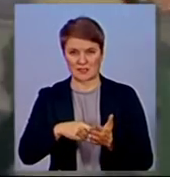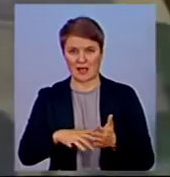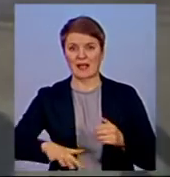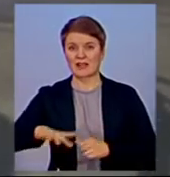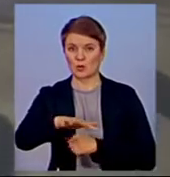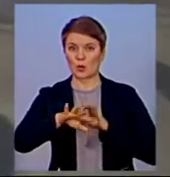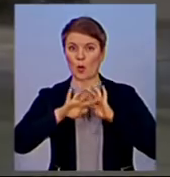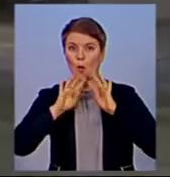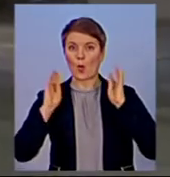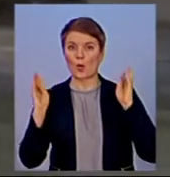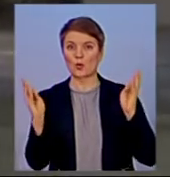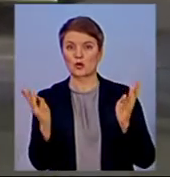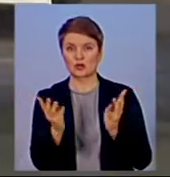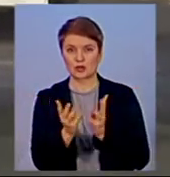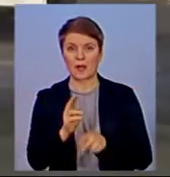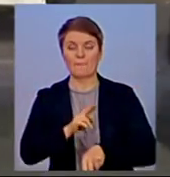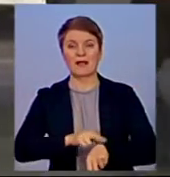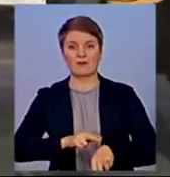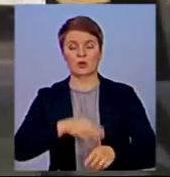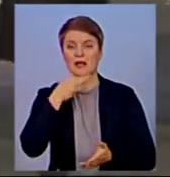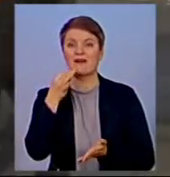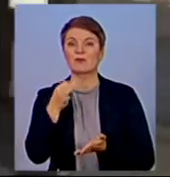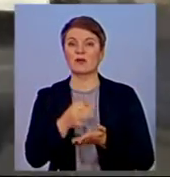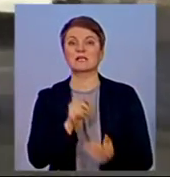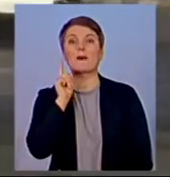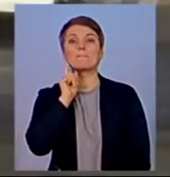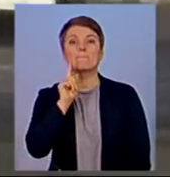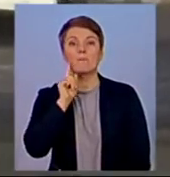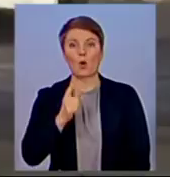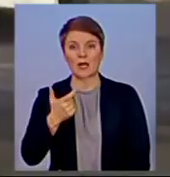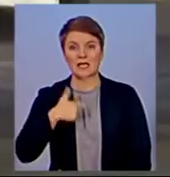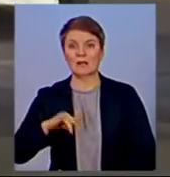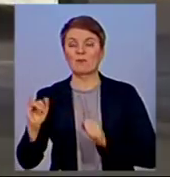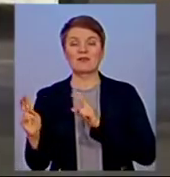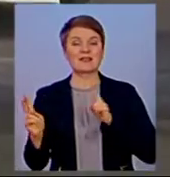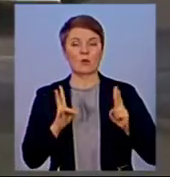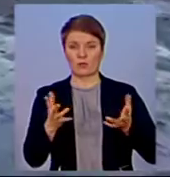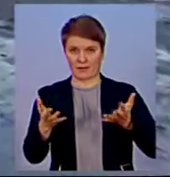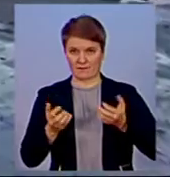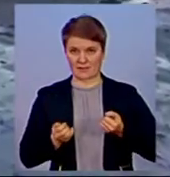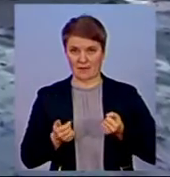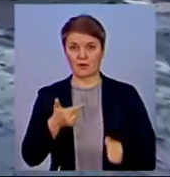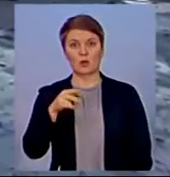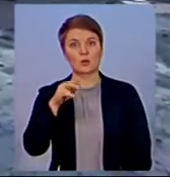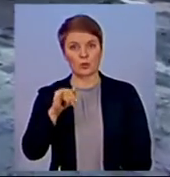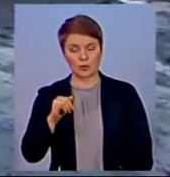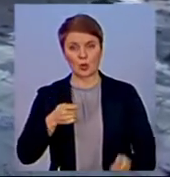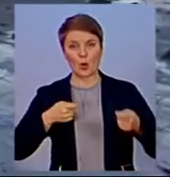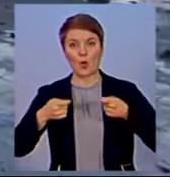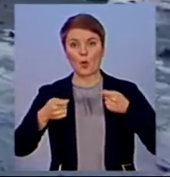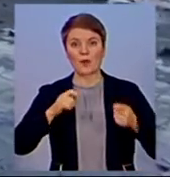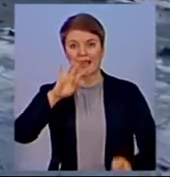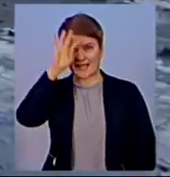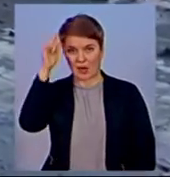правоохоронці. Відповідальності за теракт поки що ніхто на себе не взяв. У грудні уряд Іраку оголосив про завершення війни з